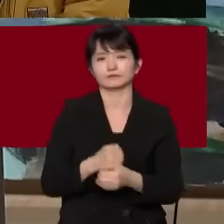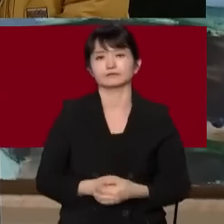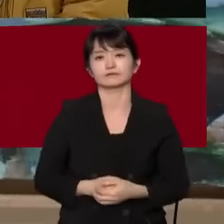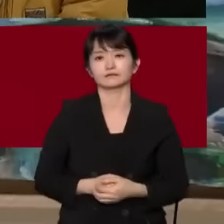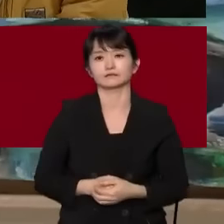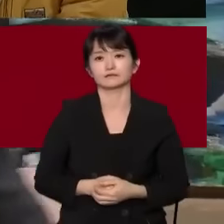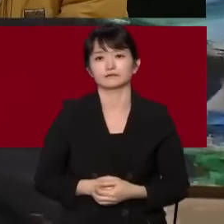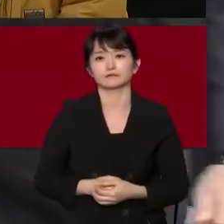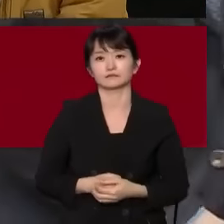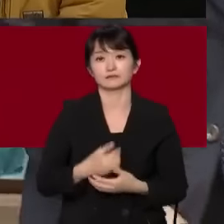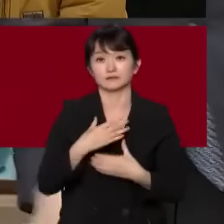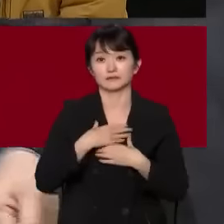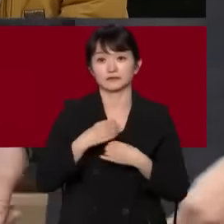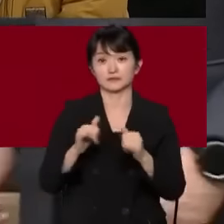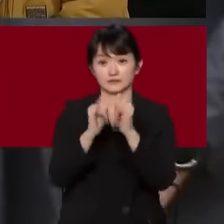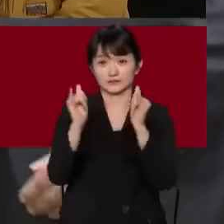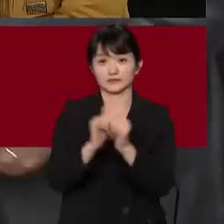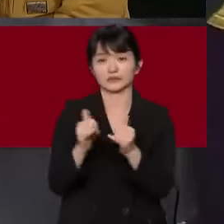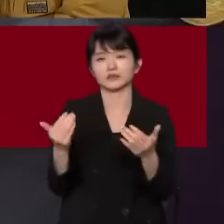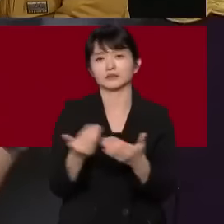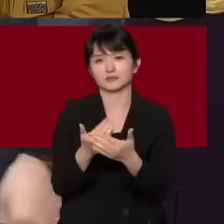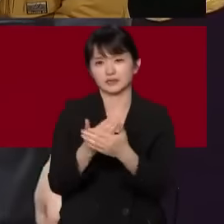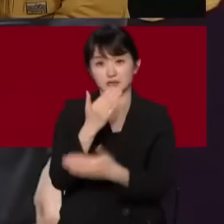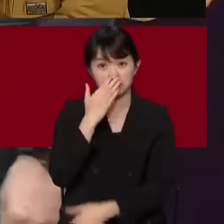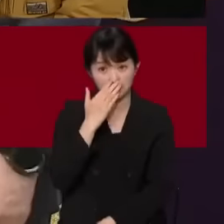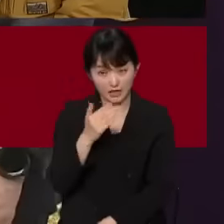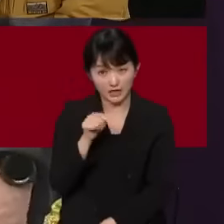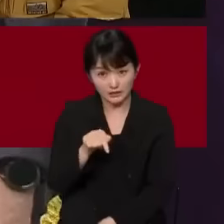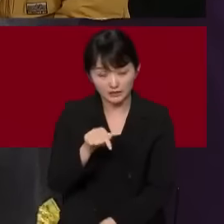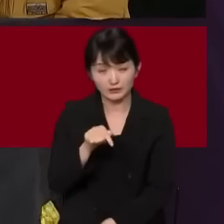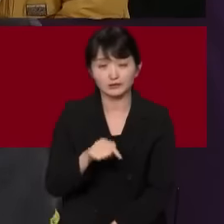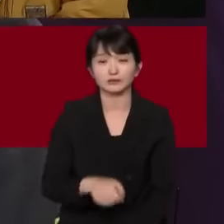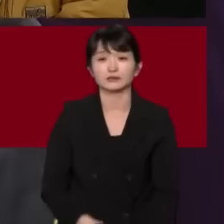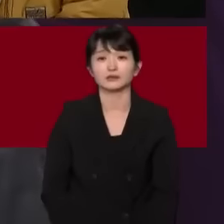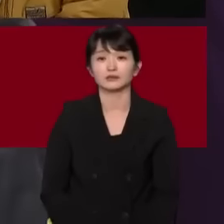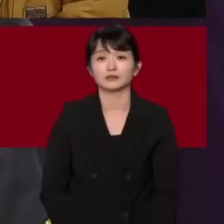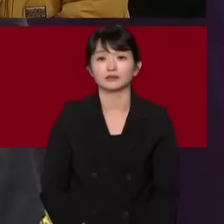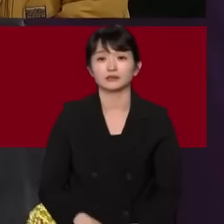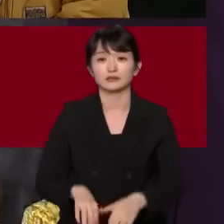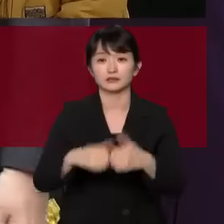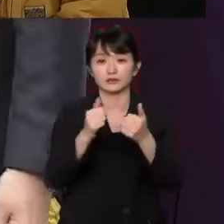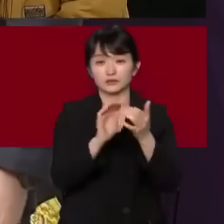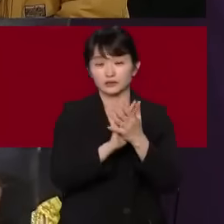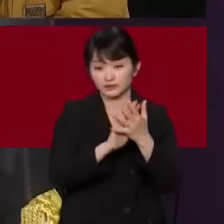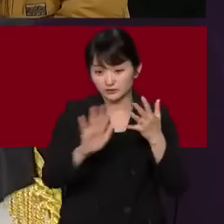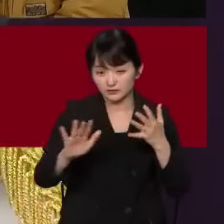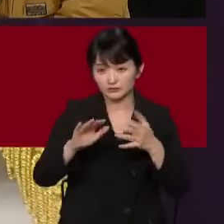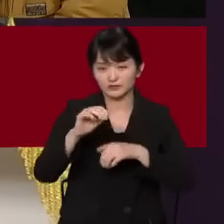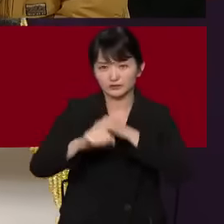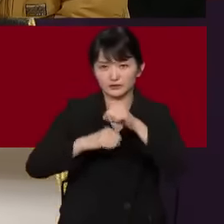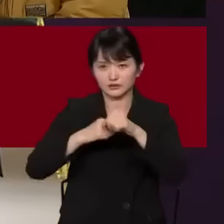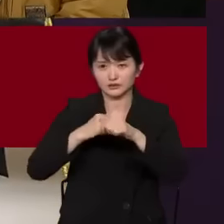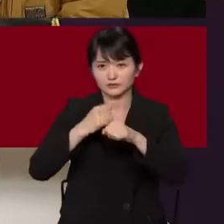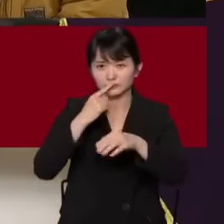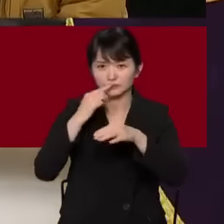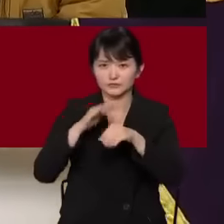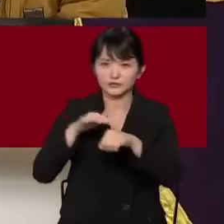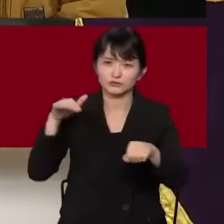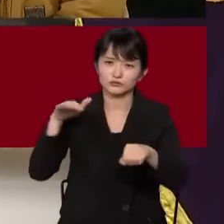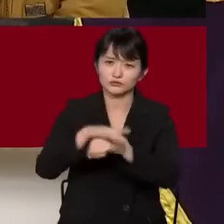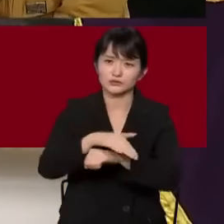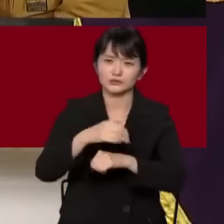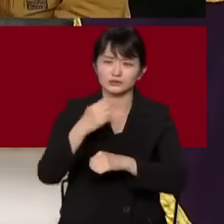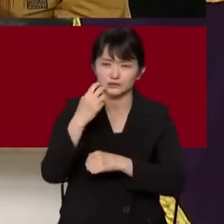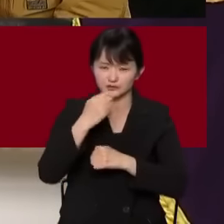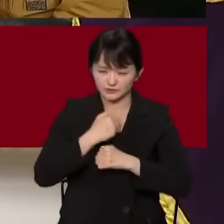그래야지만 안정적인 사회 발전이 가능합니다. 이것을 위해서는 헌정 질서와 자유민주주의를 수호하는 것이 가장